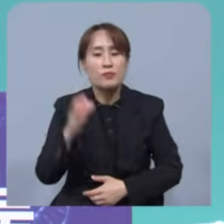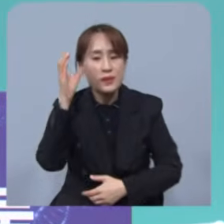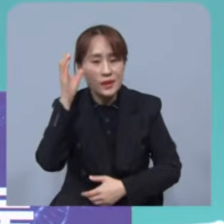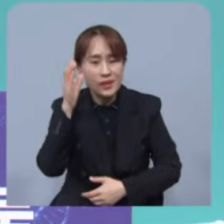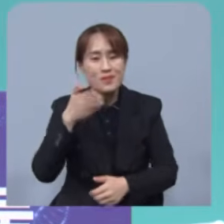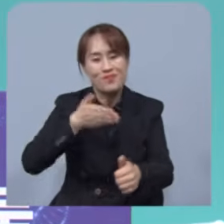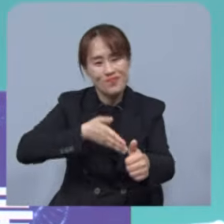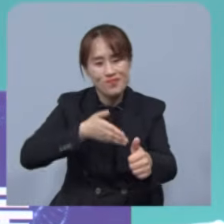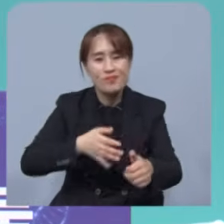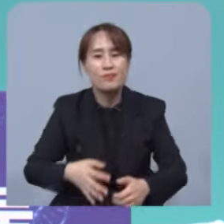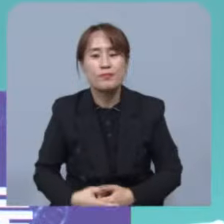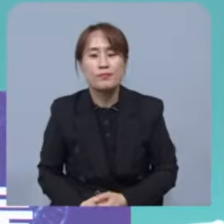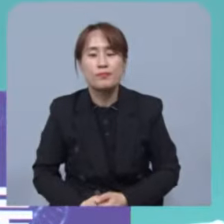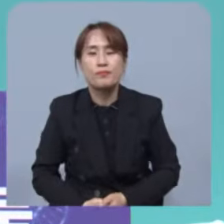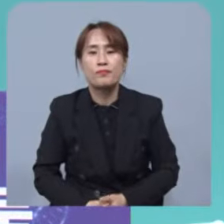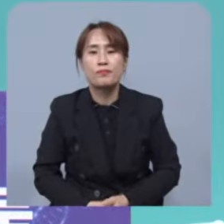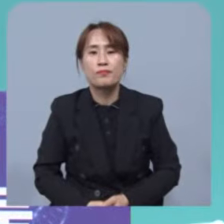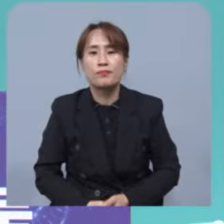보시기 바랍니다.